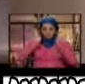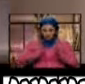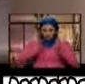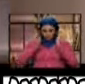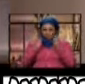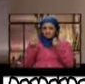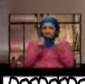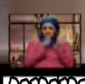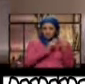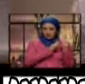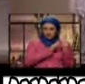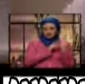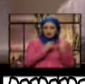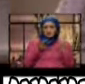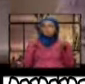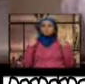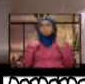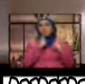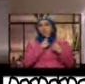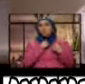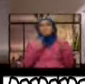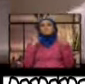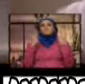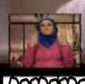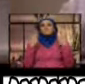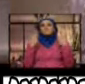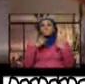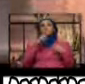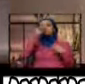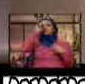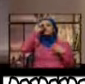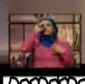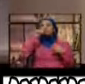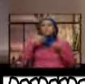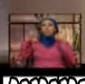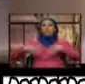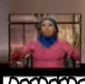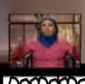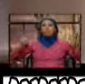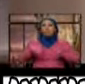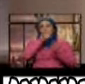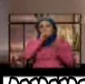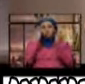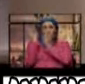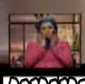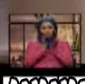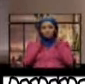لشهوات حب الظهور والمنظرة والكبرياء ضيع كل هذا وأخلد إلى